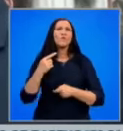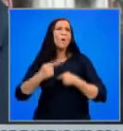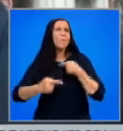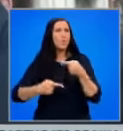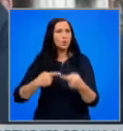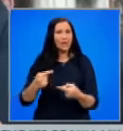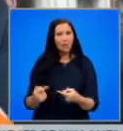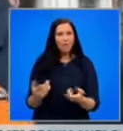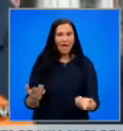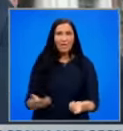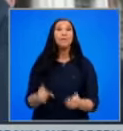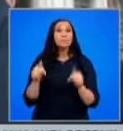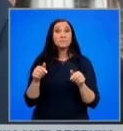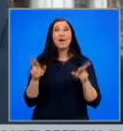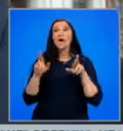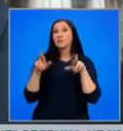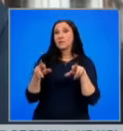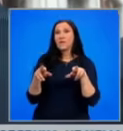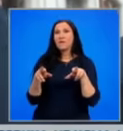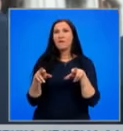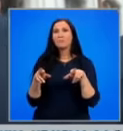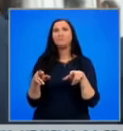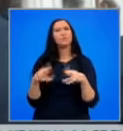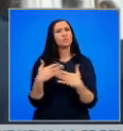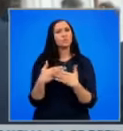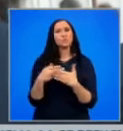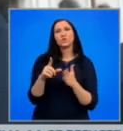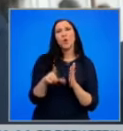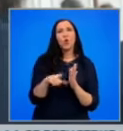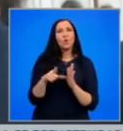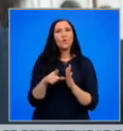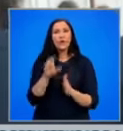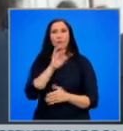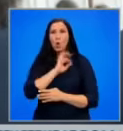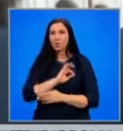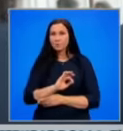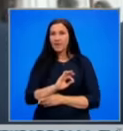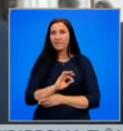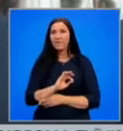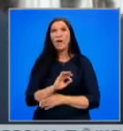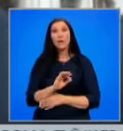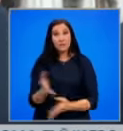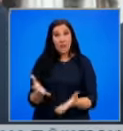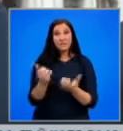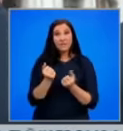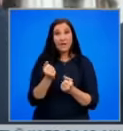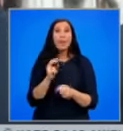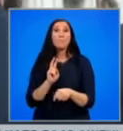последователи. И сега се надявам, че в съвсем скоро време, успявайки да вземем 12